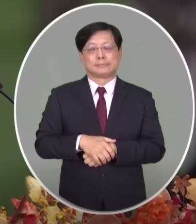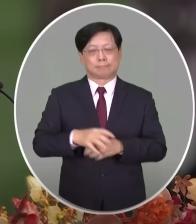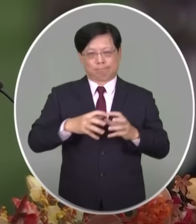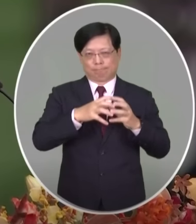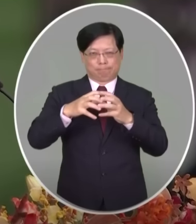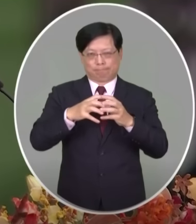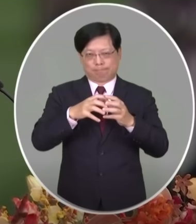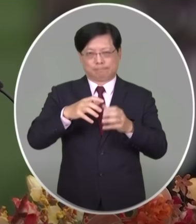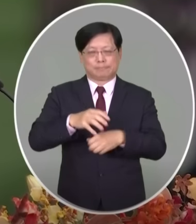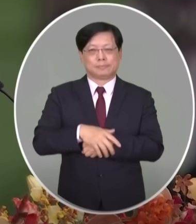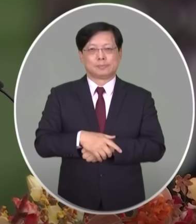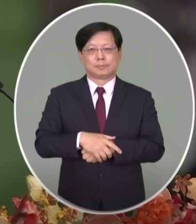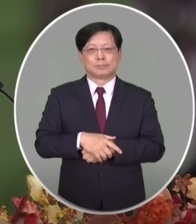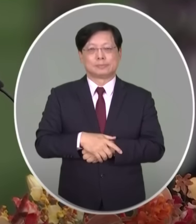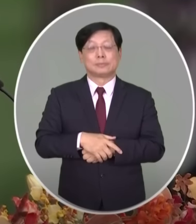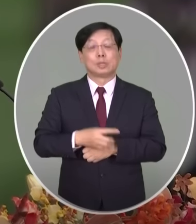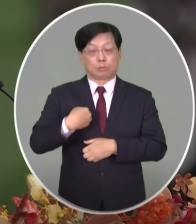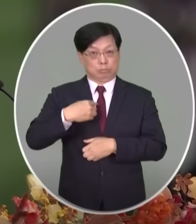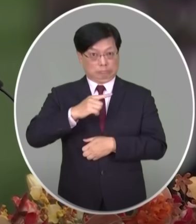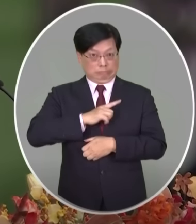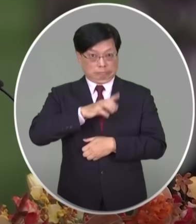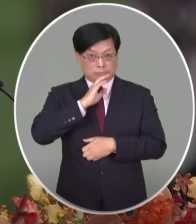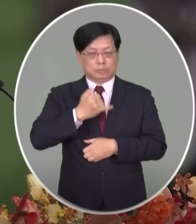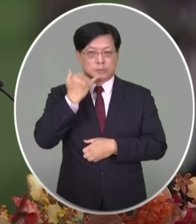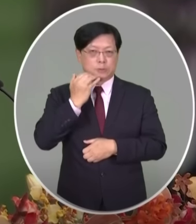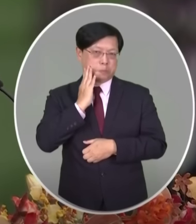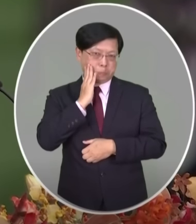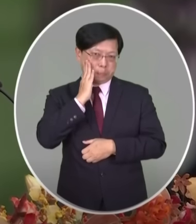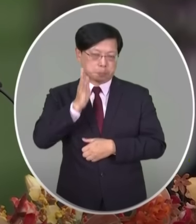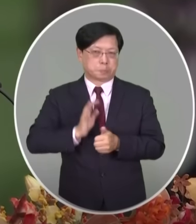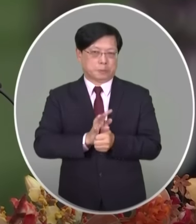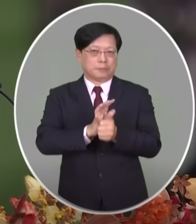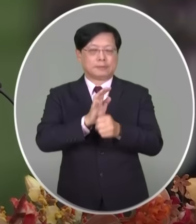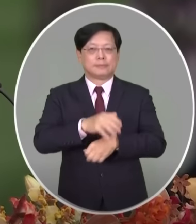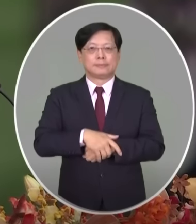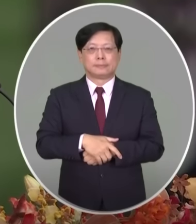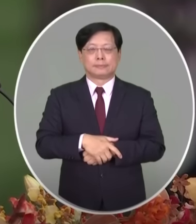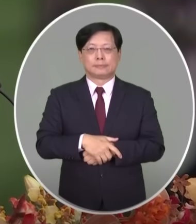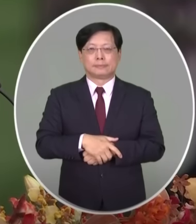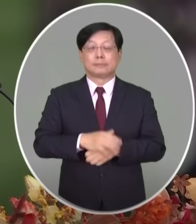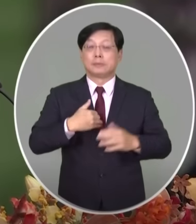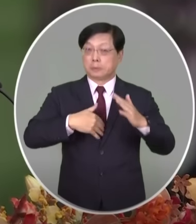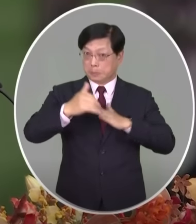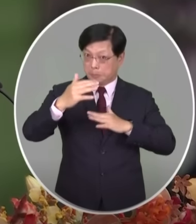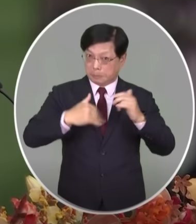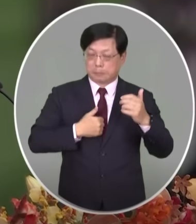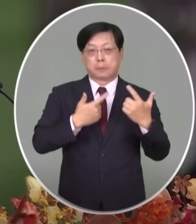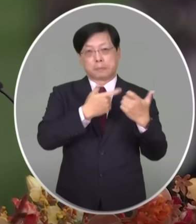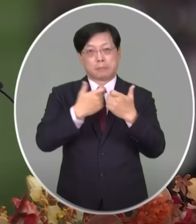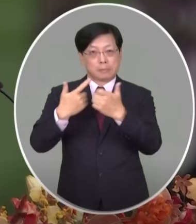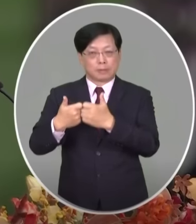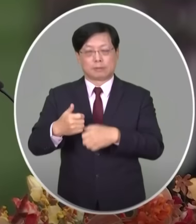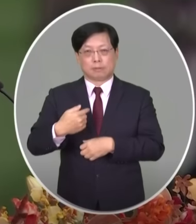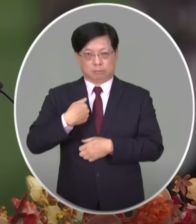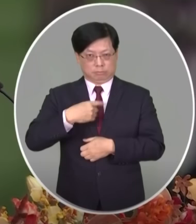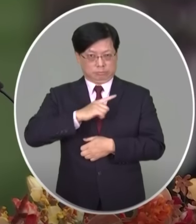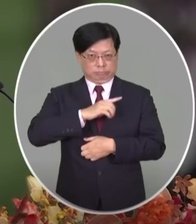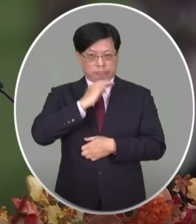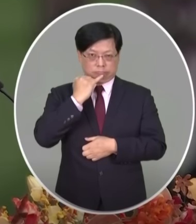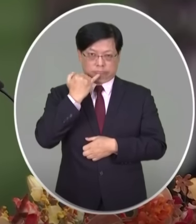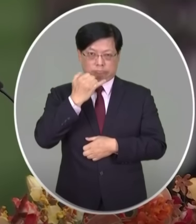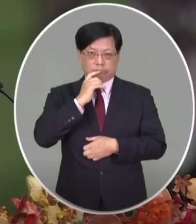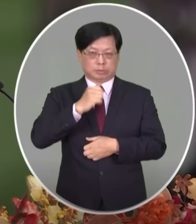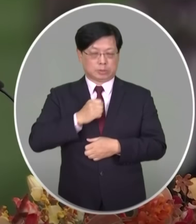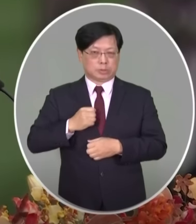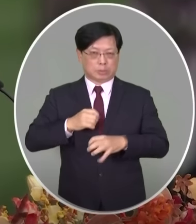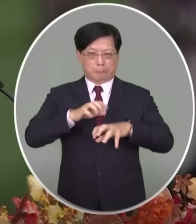一致，我们的脚步就更稳；互相扶持，我们的足迹就更